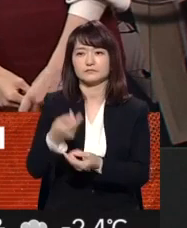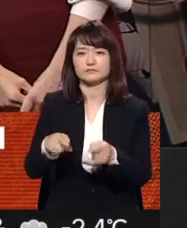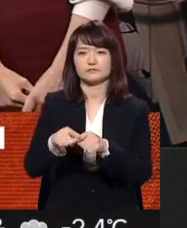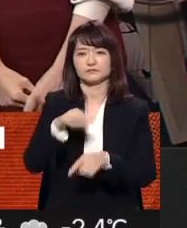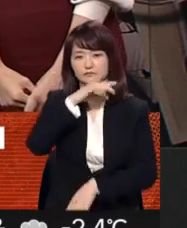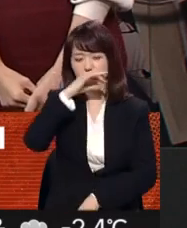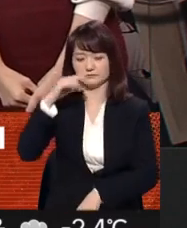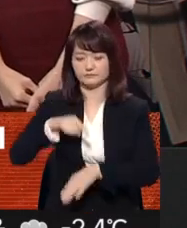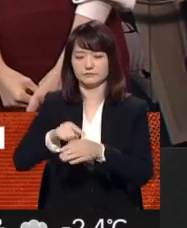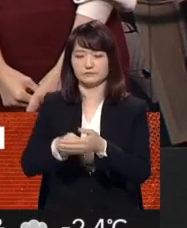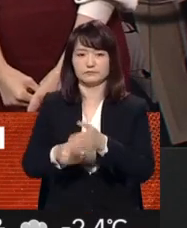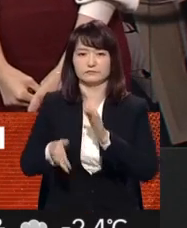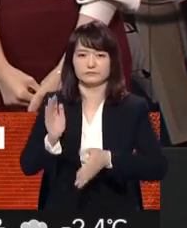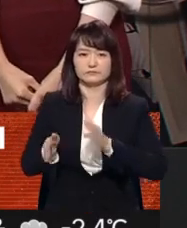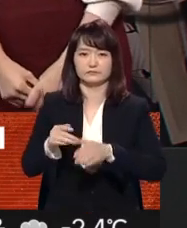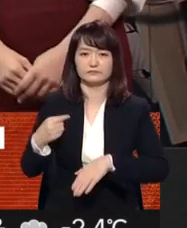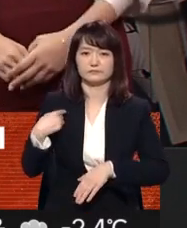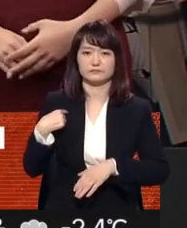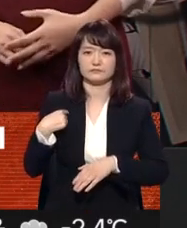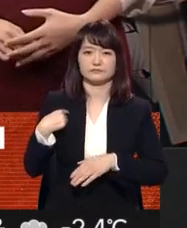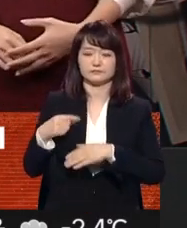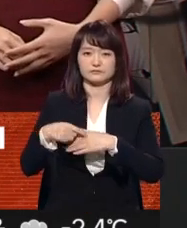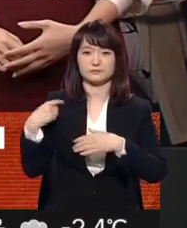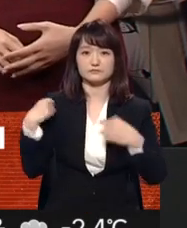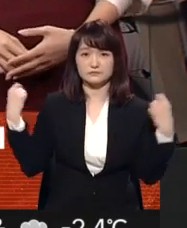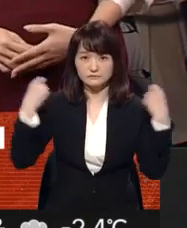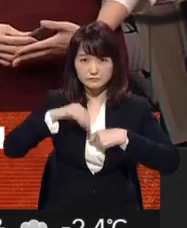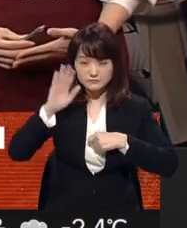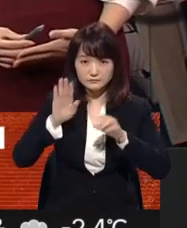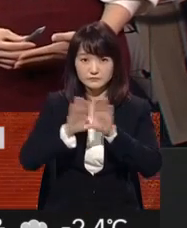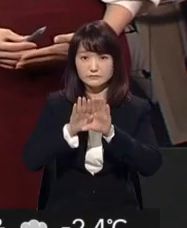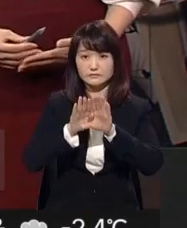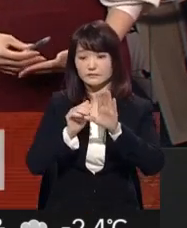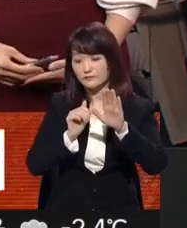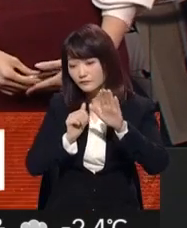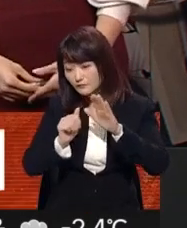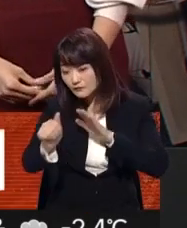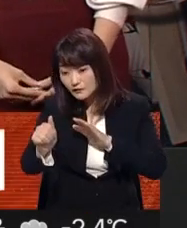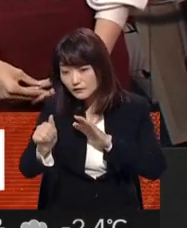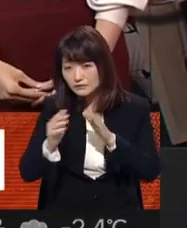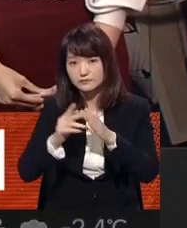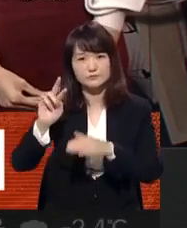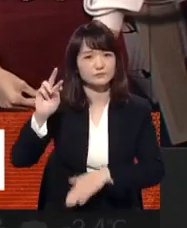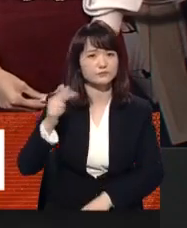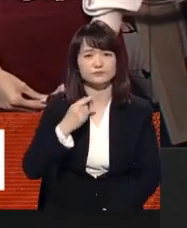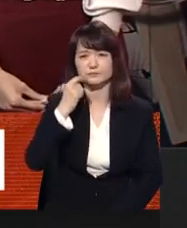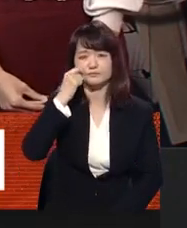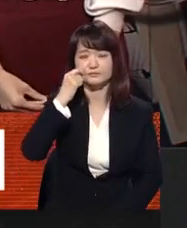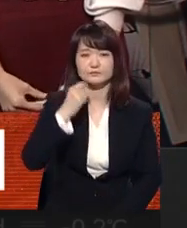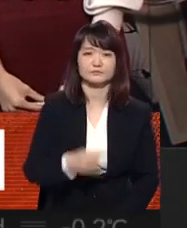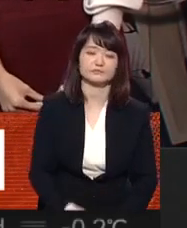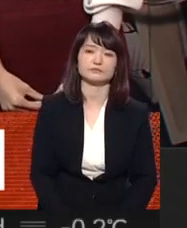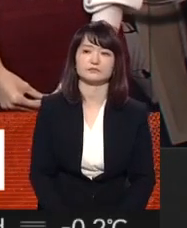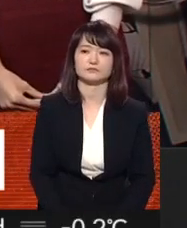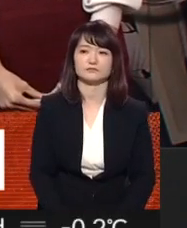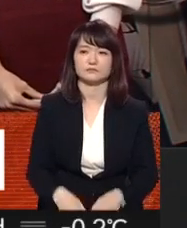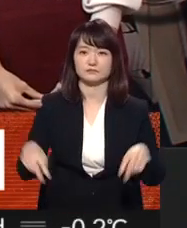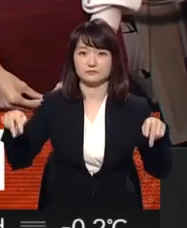뛰어나가는데요 겉옷도 입지 않고 문을 나선 아이는 그 길로 집으로 돌아오지 못했습니다